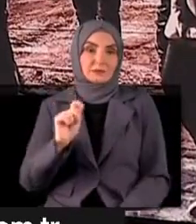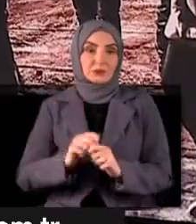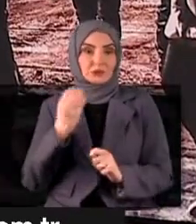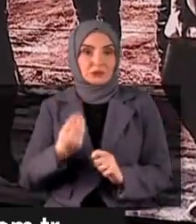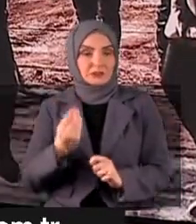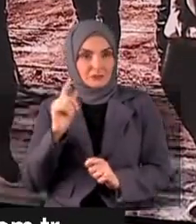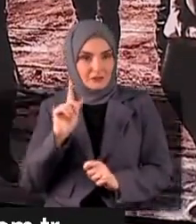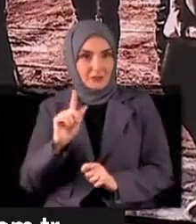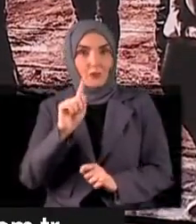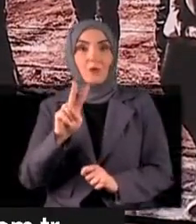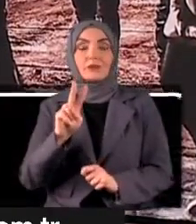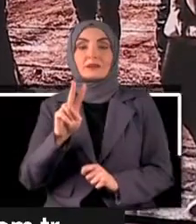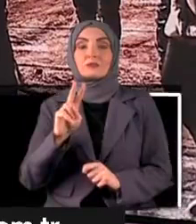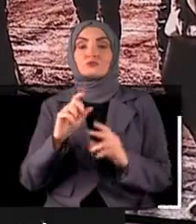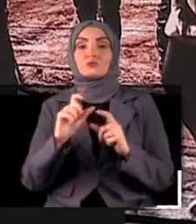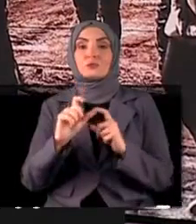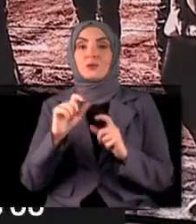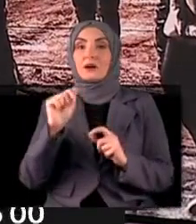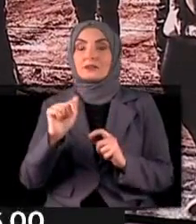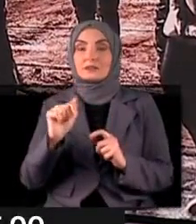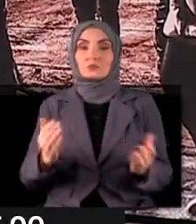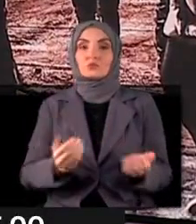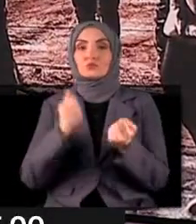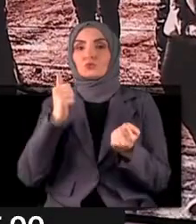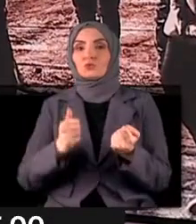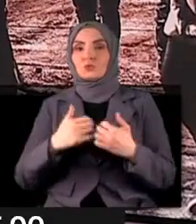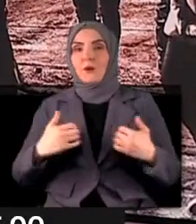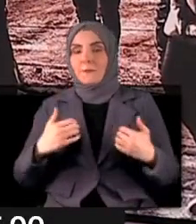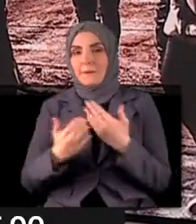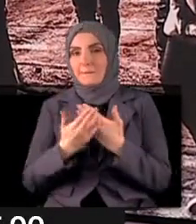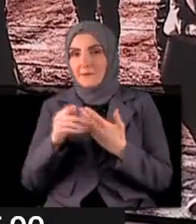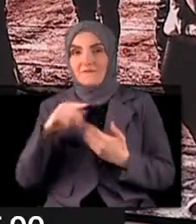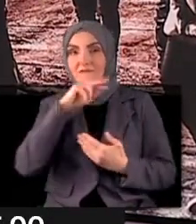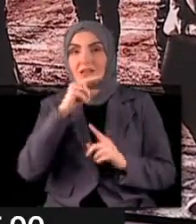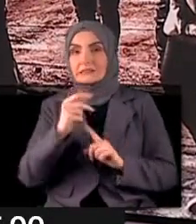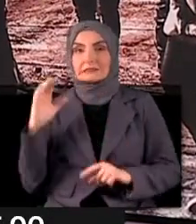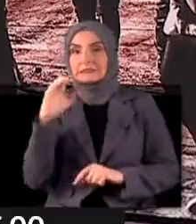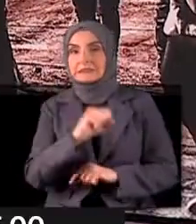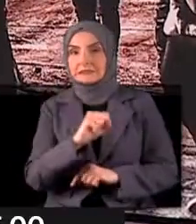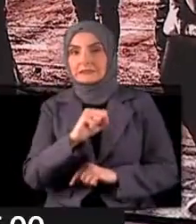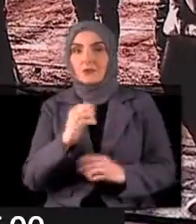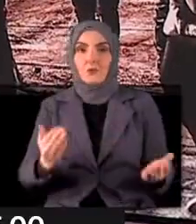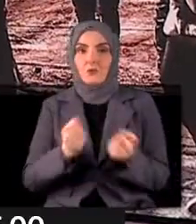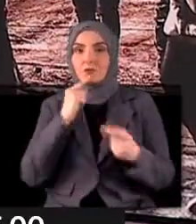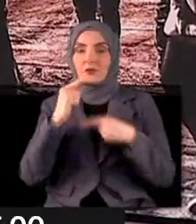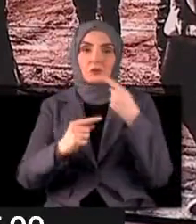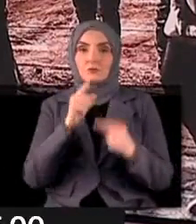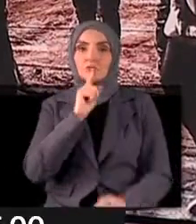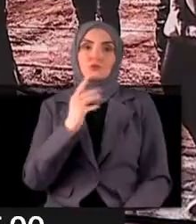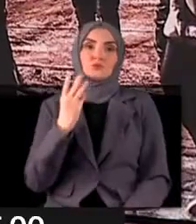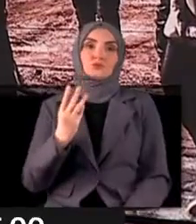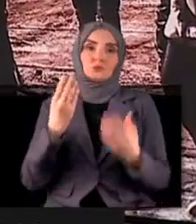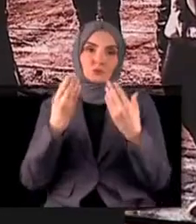kurtuluşu. Bugün kentin Fransız işgalinden kurtuluşunun 103. yıl dönümü. Sadece Kahramanmaraş değil elbette.